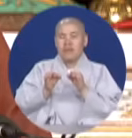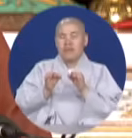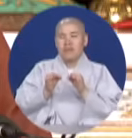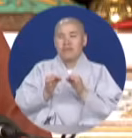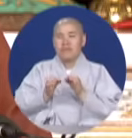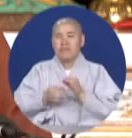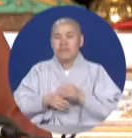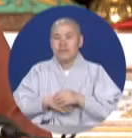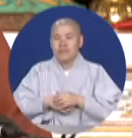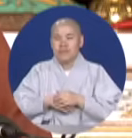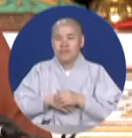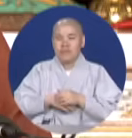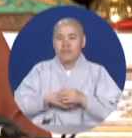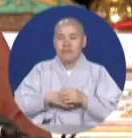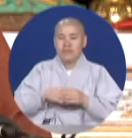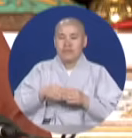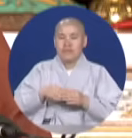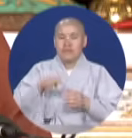것을